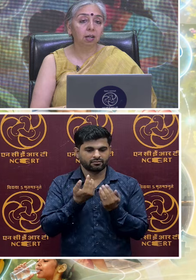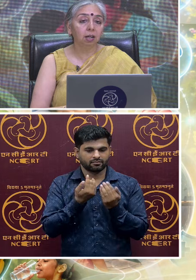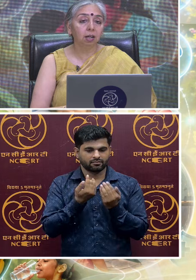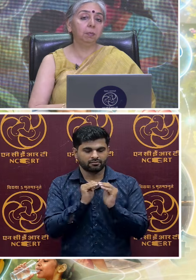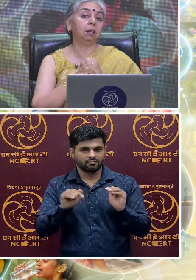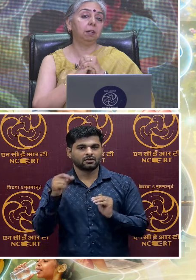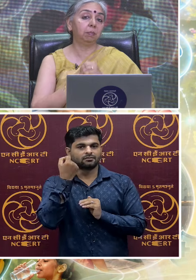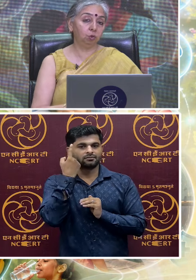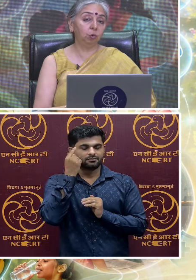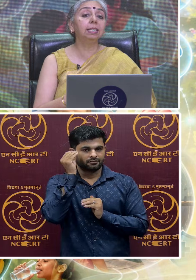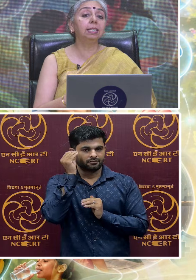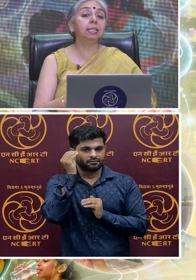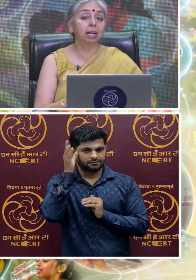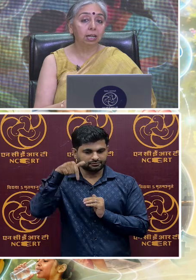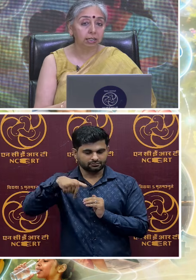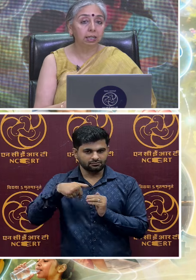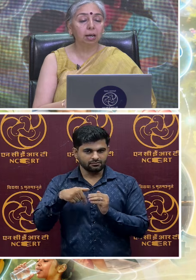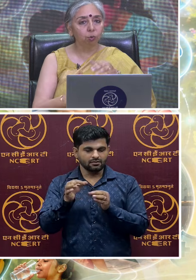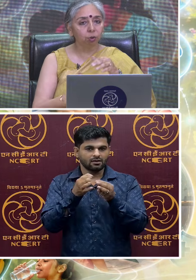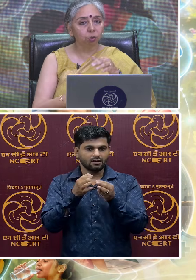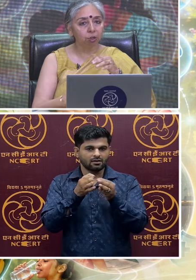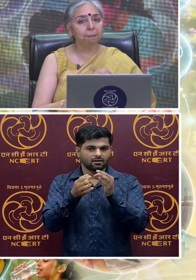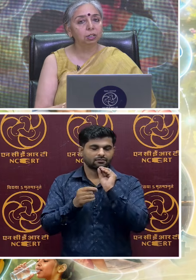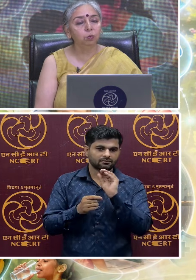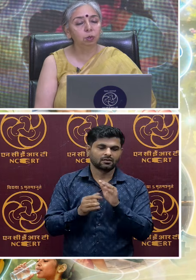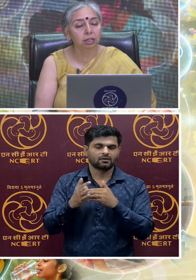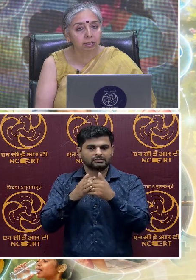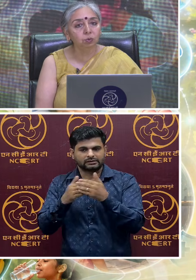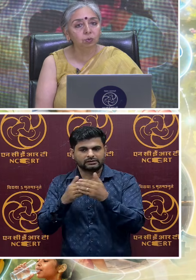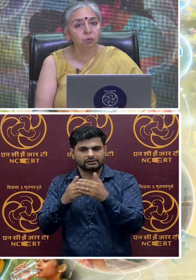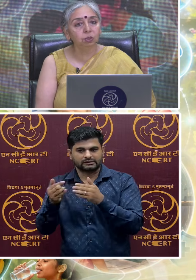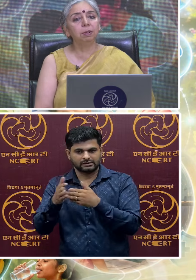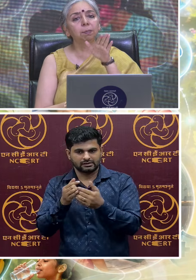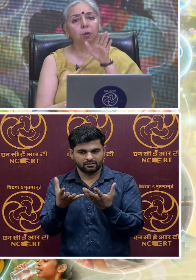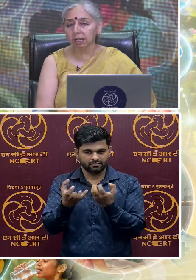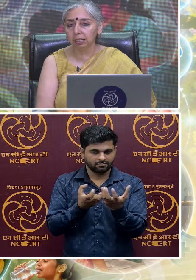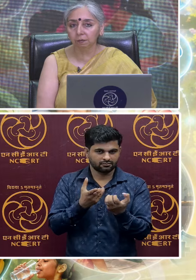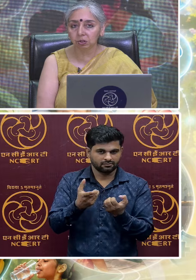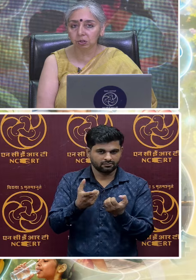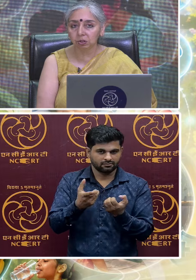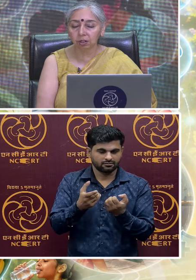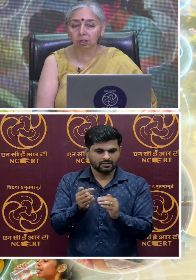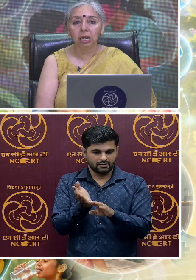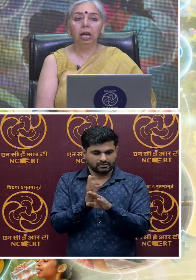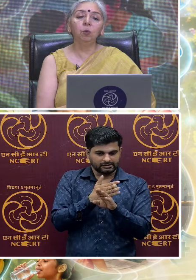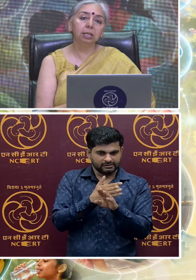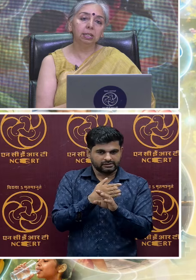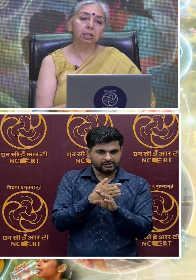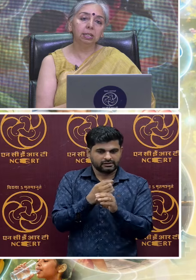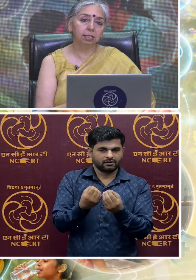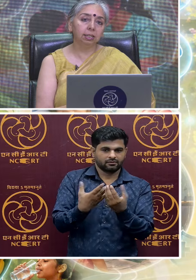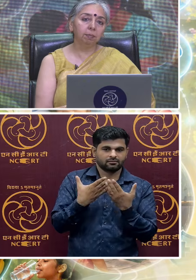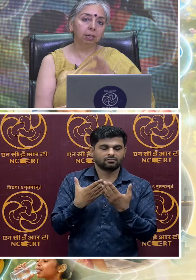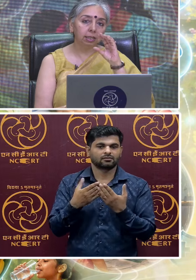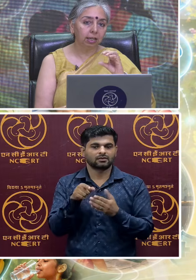समझदार हैं। हम अगर अपने बच्चों को ये सिखा दें कि आप कोई भी पैकेज फूड ख़रीद रहे हैं, उसके पीछे बहुत सारी इन्फॉर्मेशन है, आपको पता